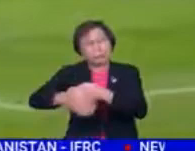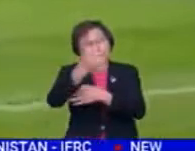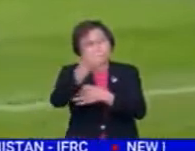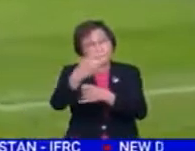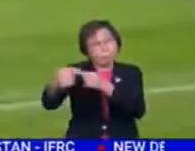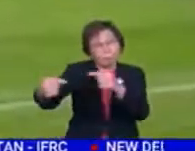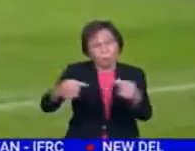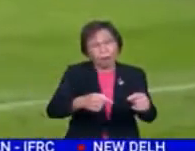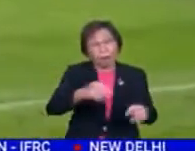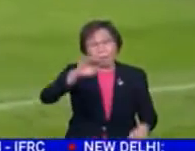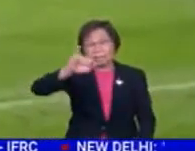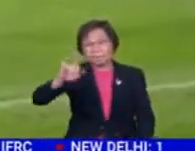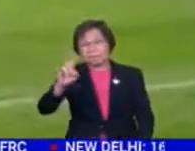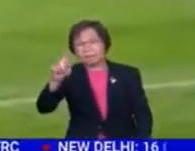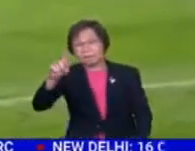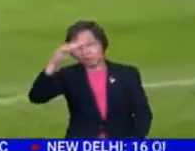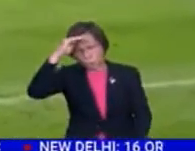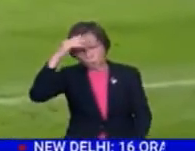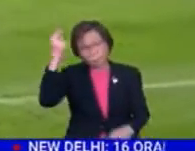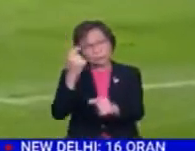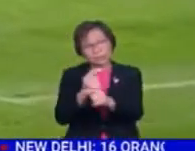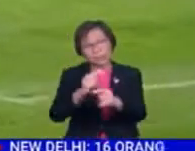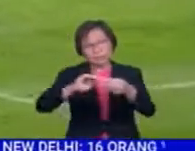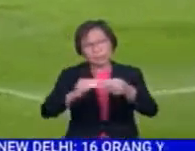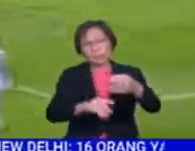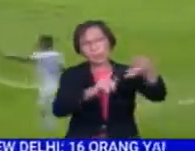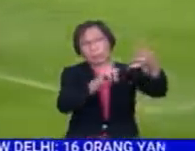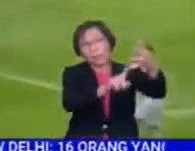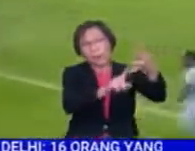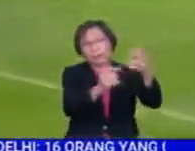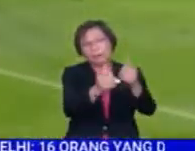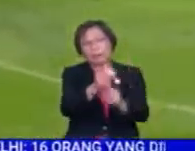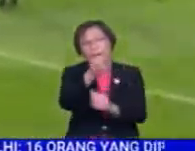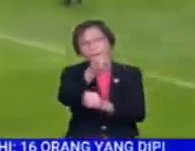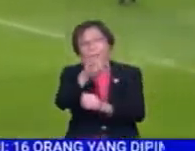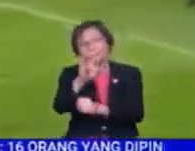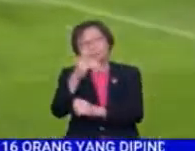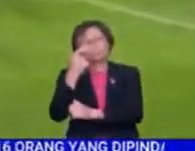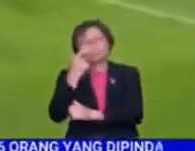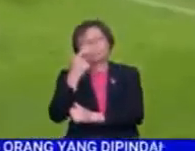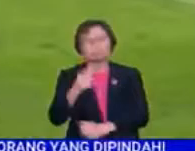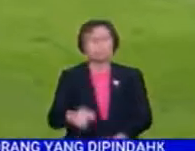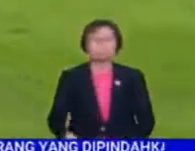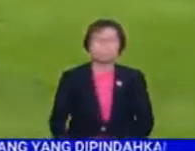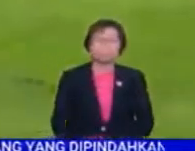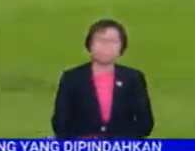perlawanan. Manakala JDT2 kekal di posisi keempat dengan 27 mata.